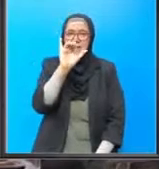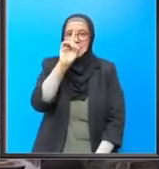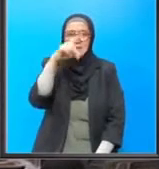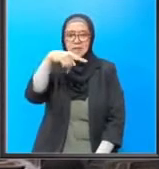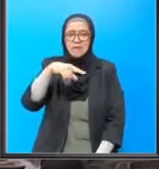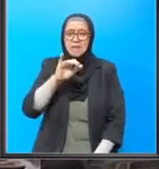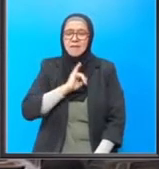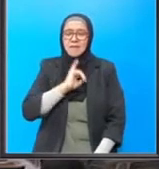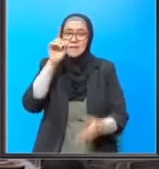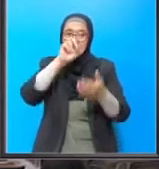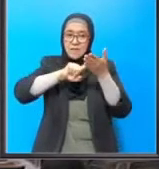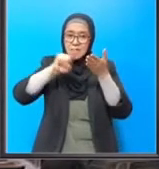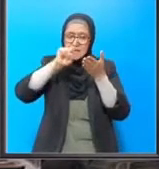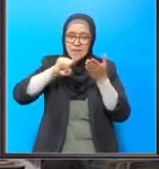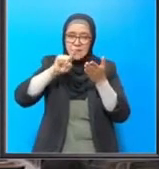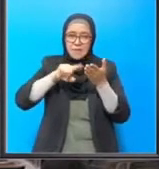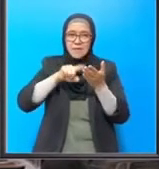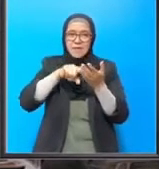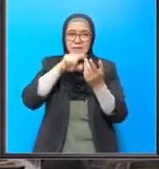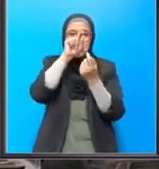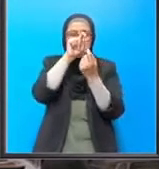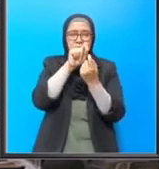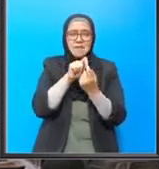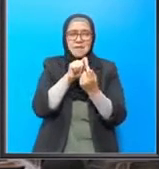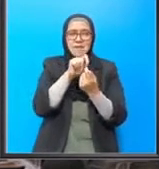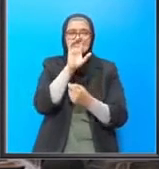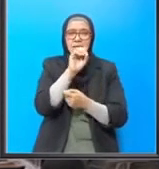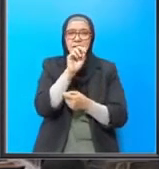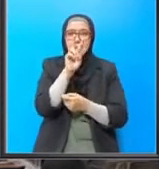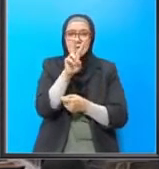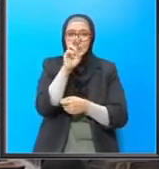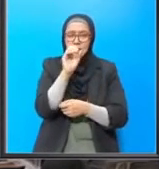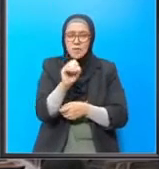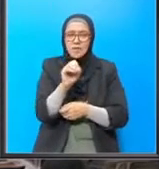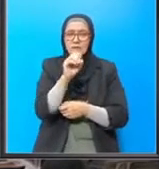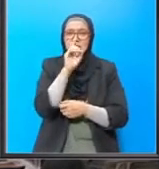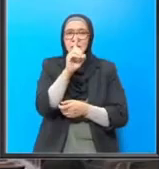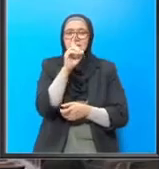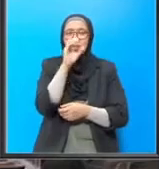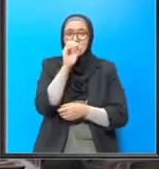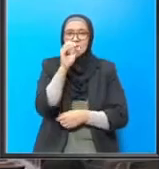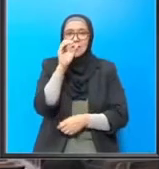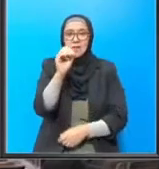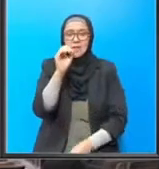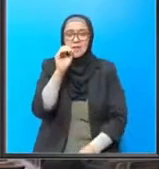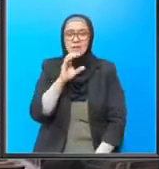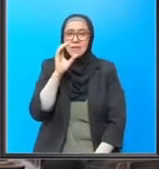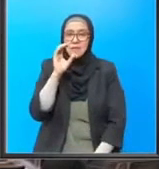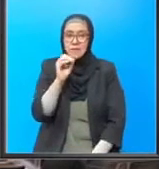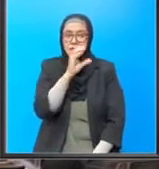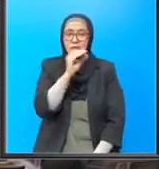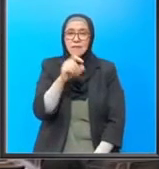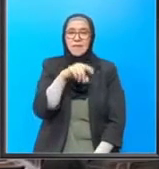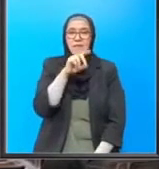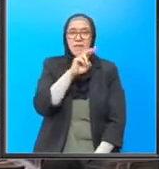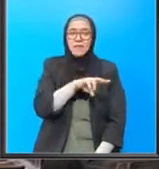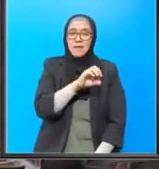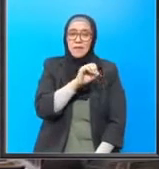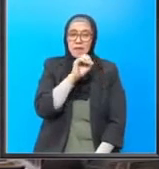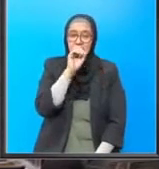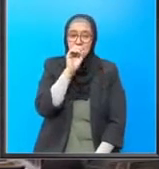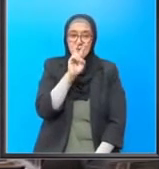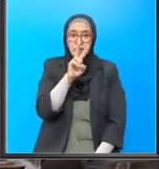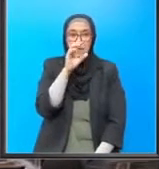saya merujuk kepada butiran kosong 2010 dan juga 020